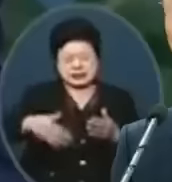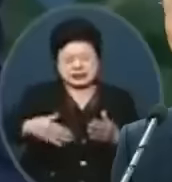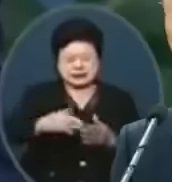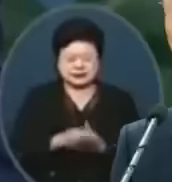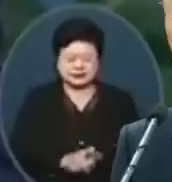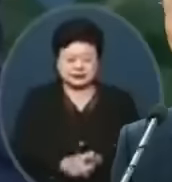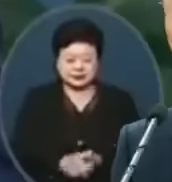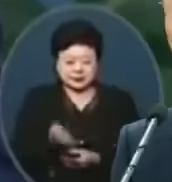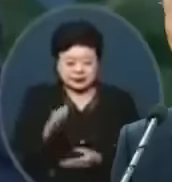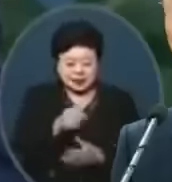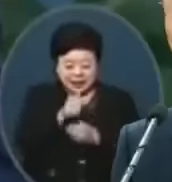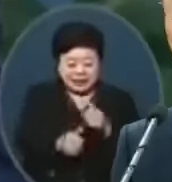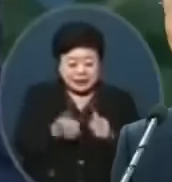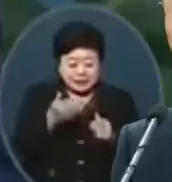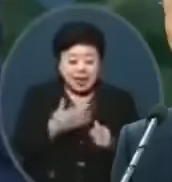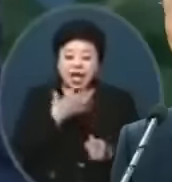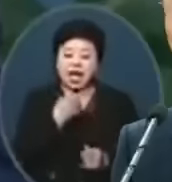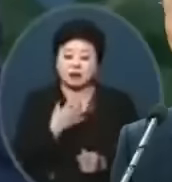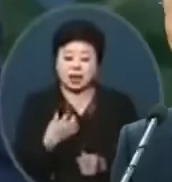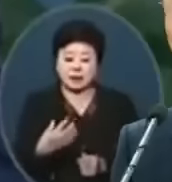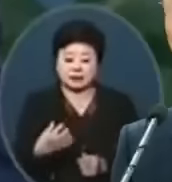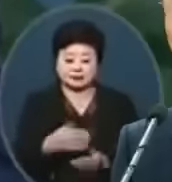그래서 하나님께서 아브라함 보고